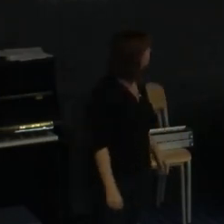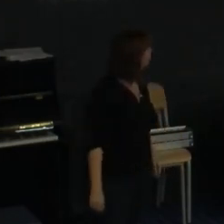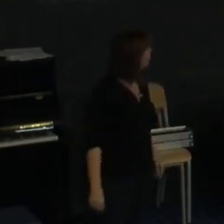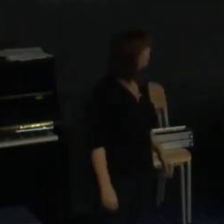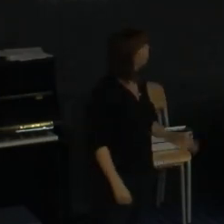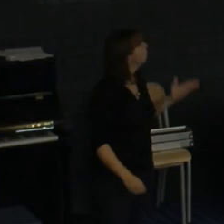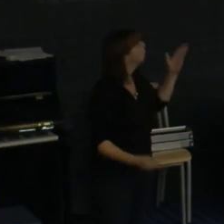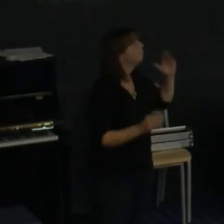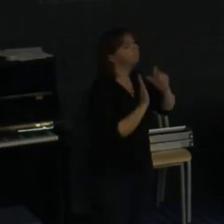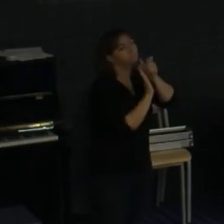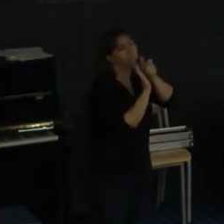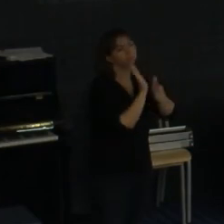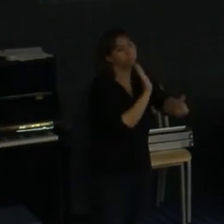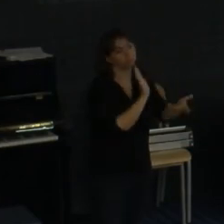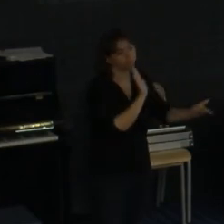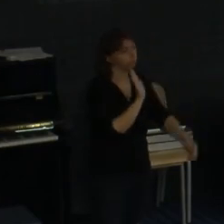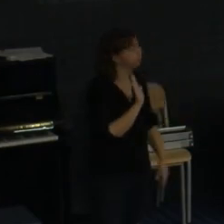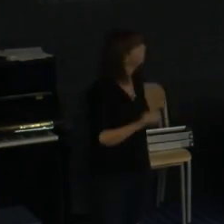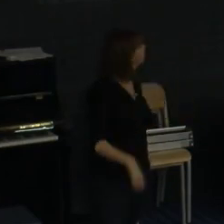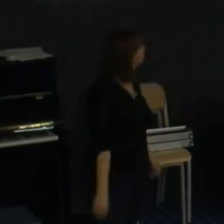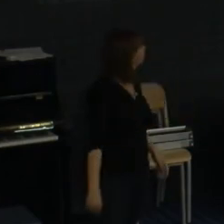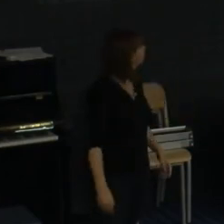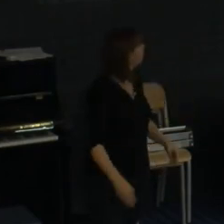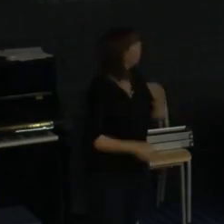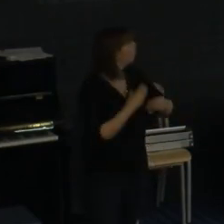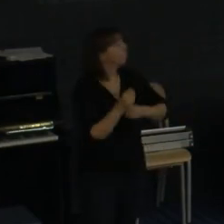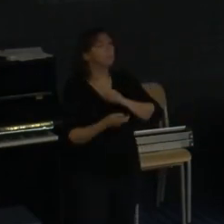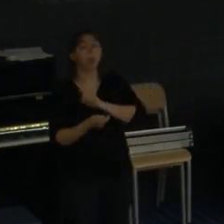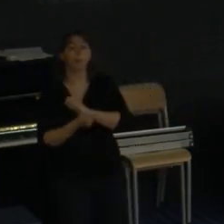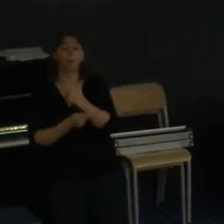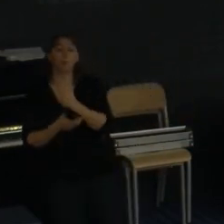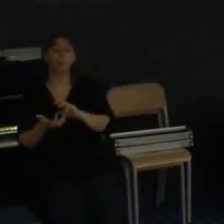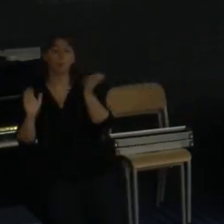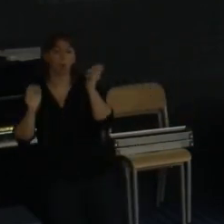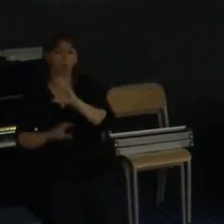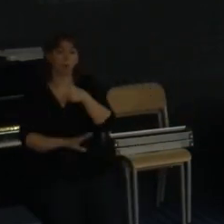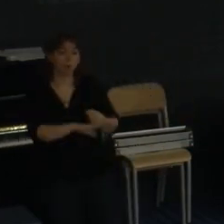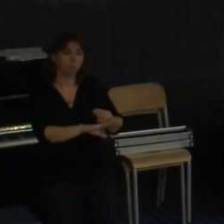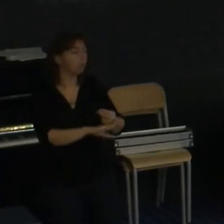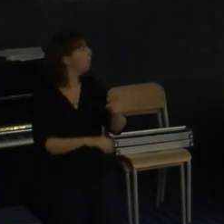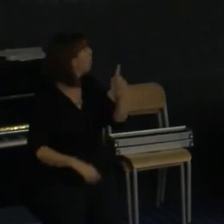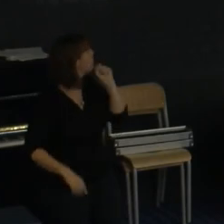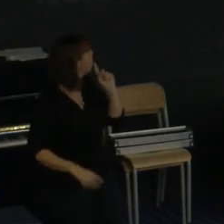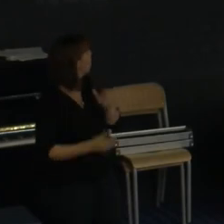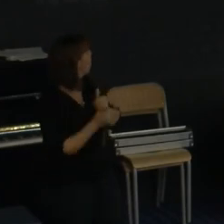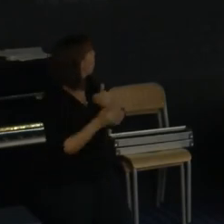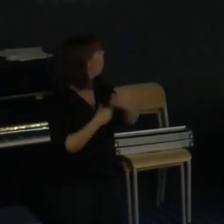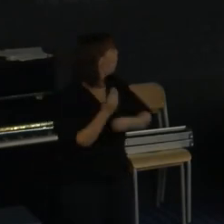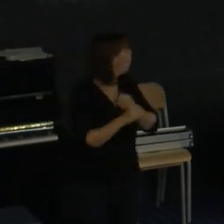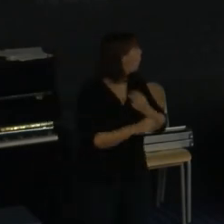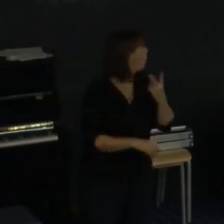un petit peu comment l'installer. Donc, soit on installe Python 3-debug, parce que moi je suis sur une Fedora, mais il y a aussi apt-get install Python